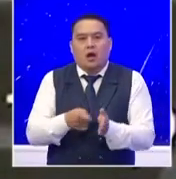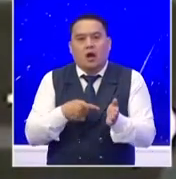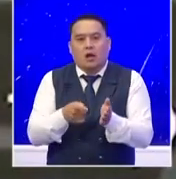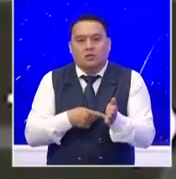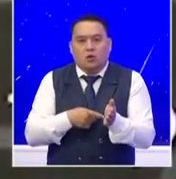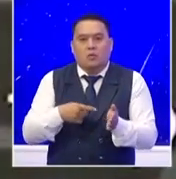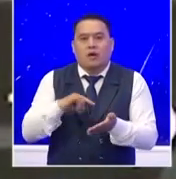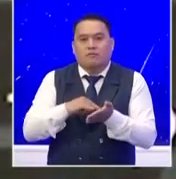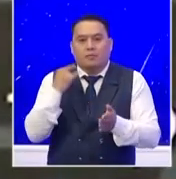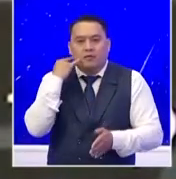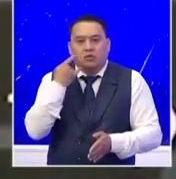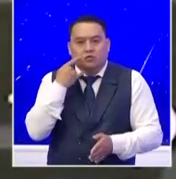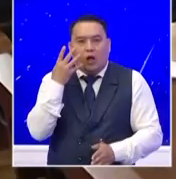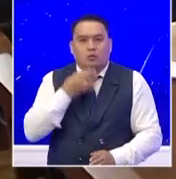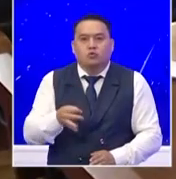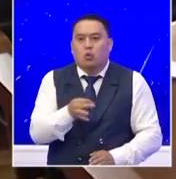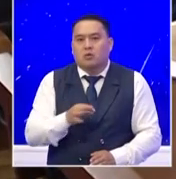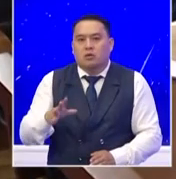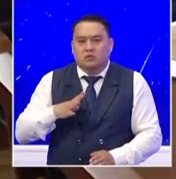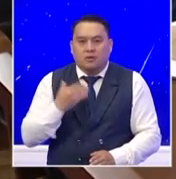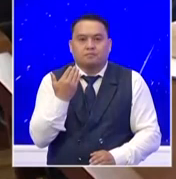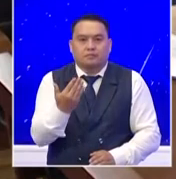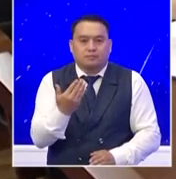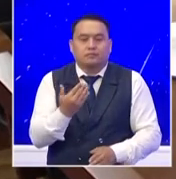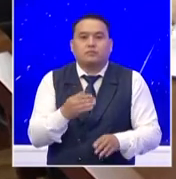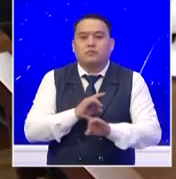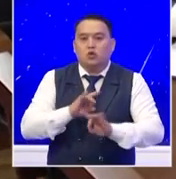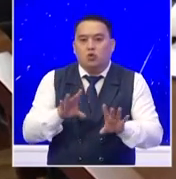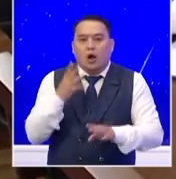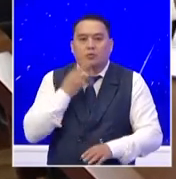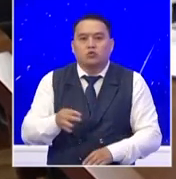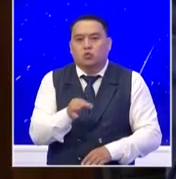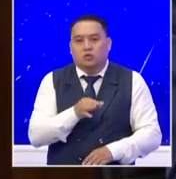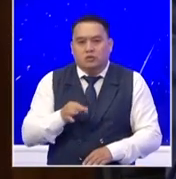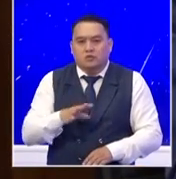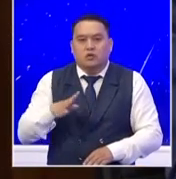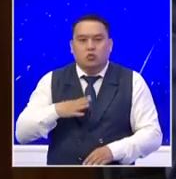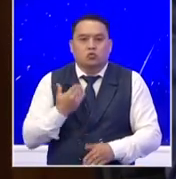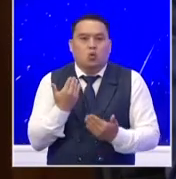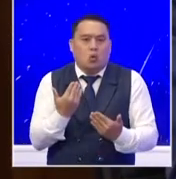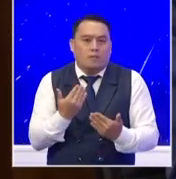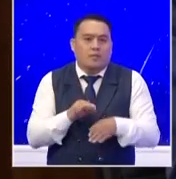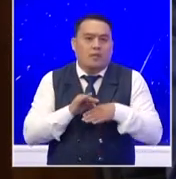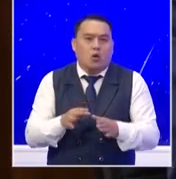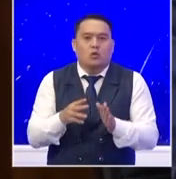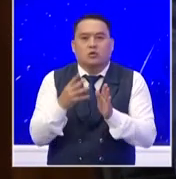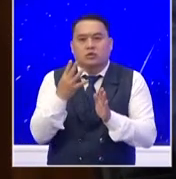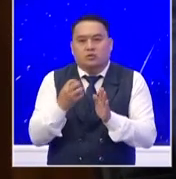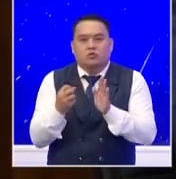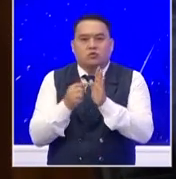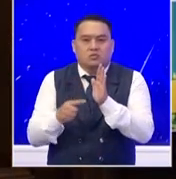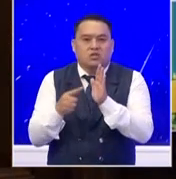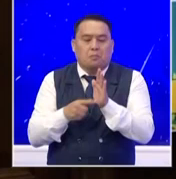Карагандинскую, Туркестанскую, Павлодарскую и Алматинскую области. Стоит отметить, что в разрезе регионов ЖТСУ реализует больше всех проектов